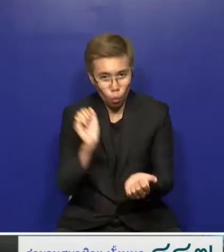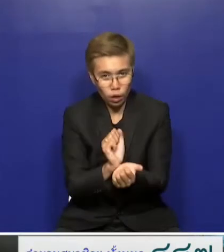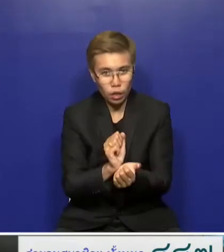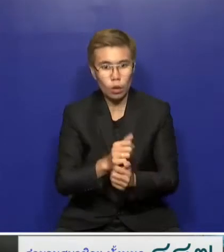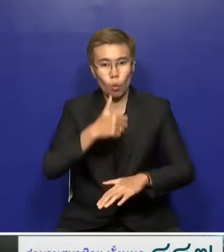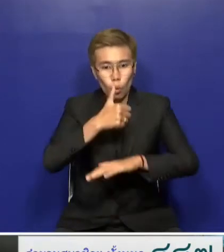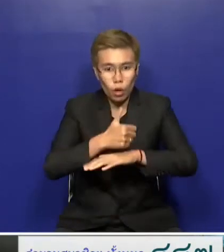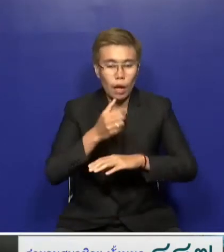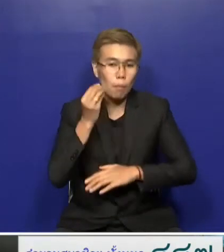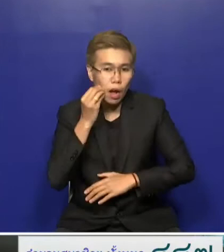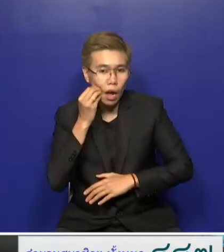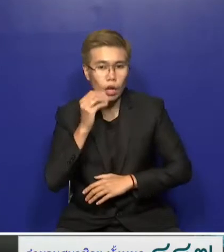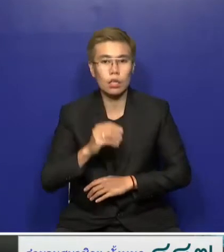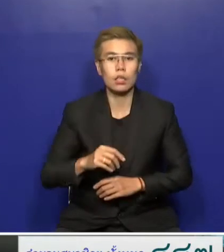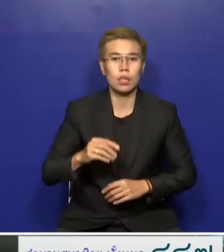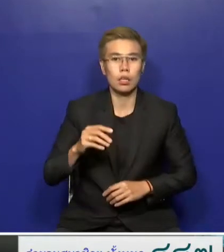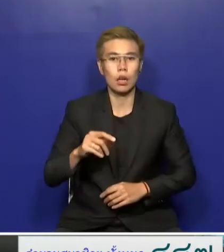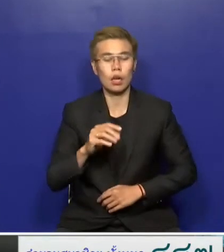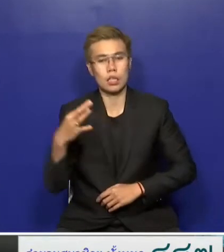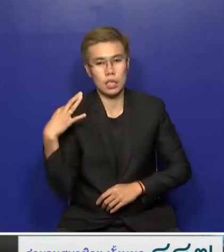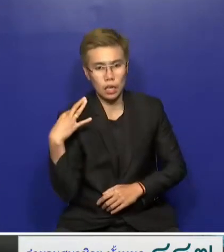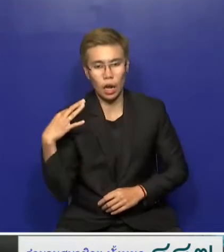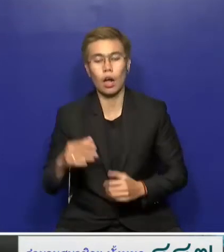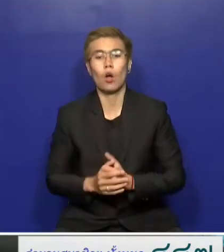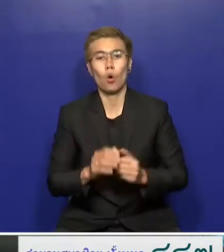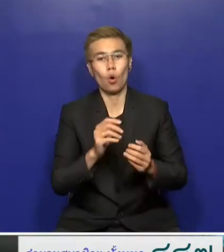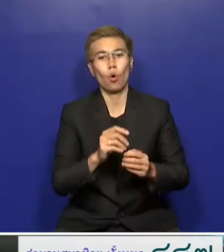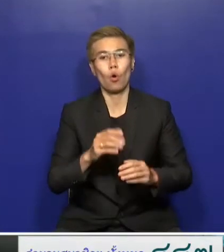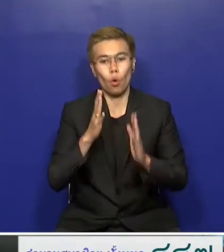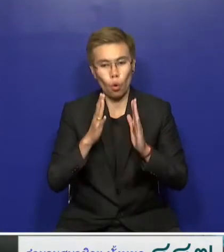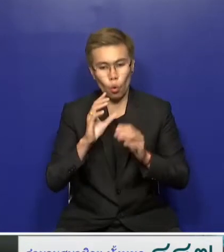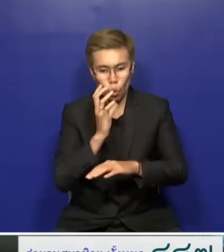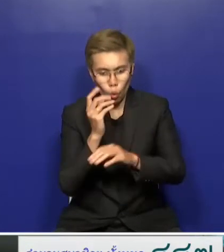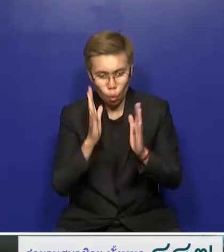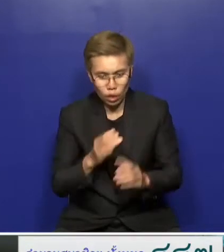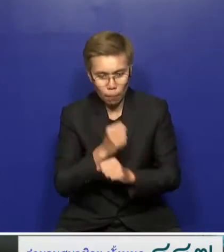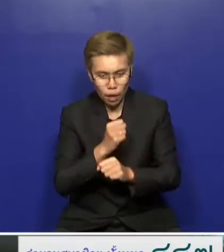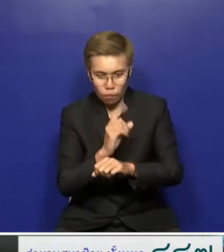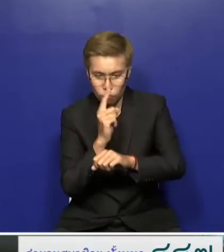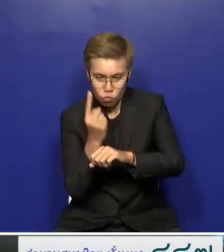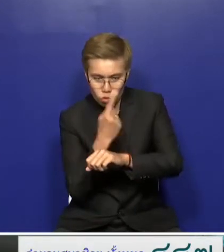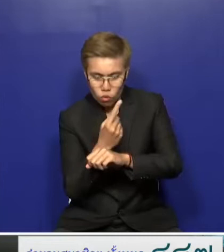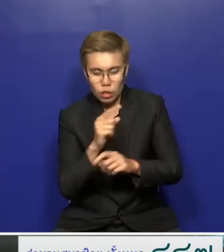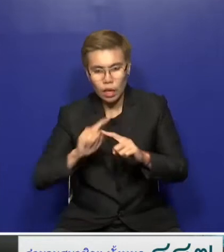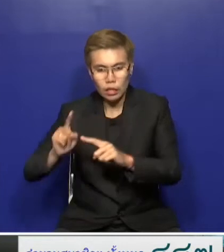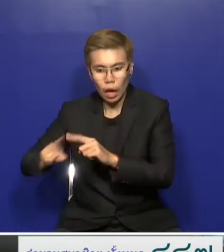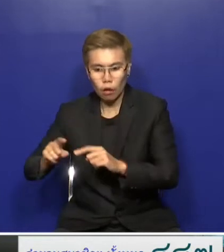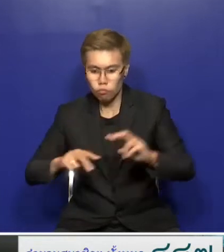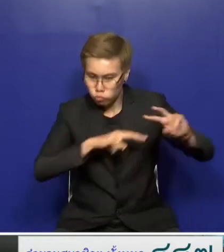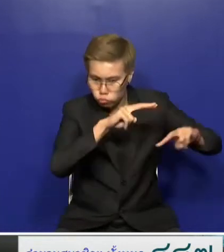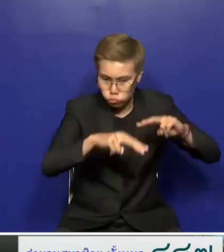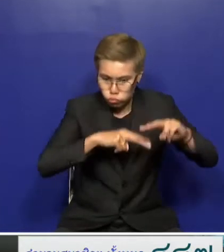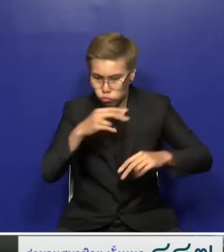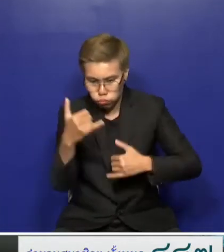ลบจิตอาสาหน่วยกู้ภัยต่างๆทำงานกันเต็มที่ลาดตระเวนทั้งวันทั้งคืนนะครับแต่ที่ผมบ